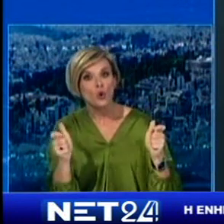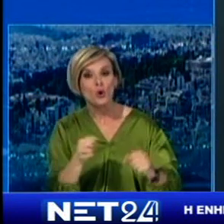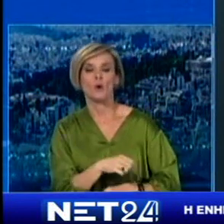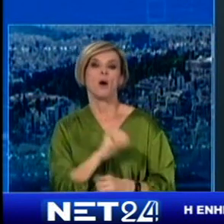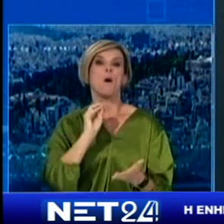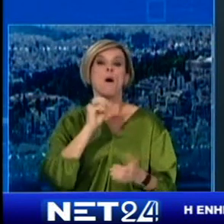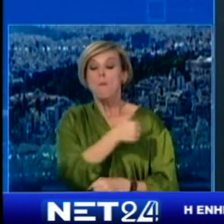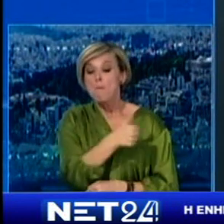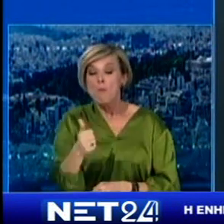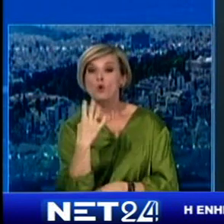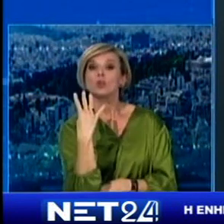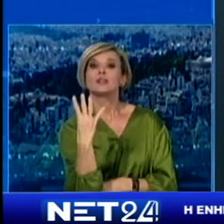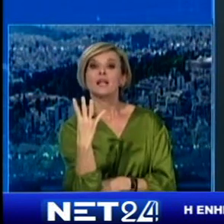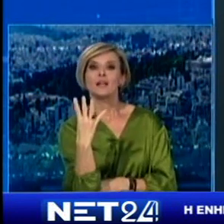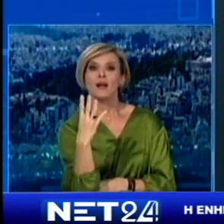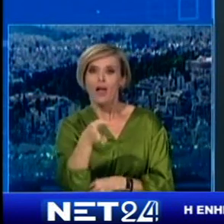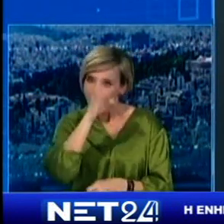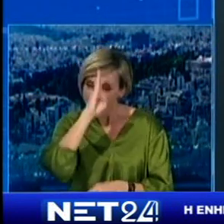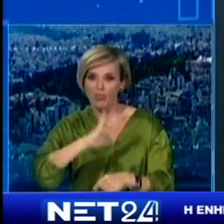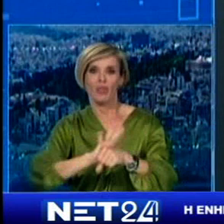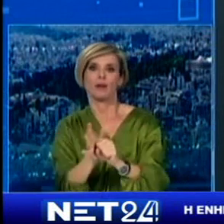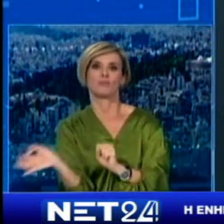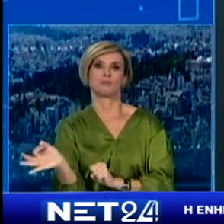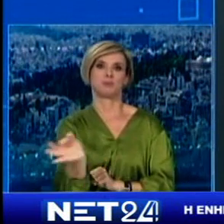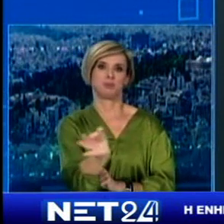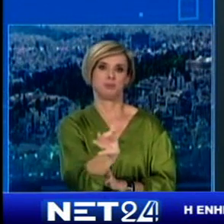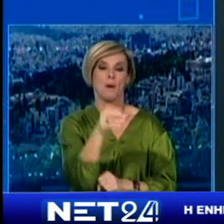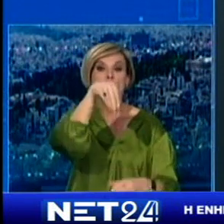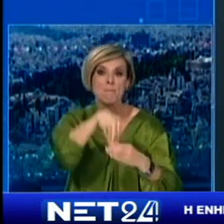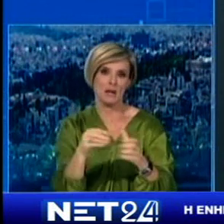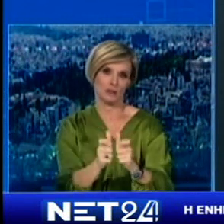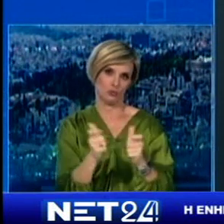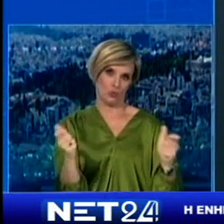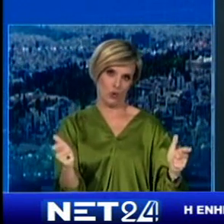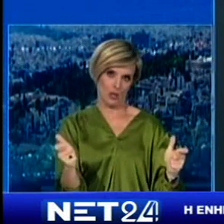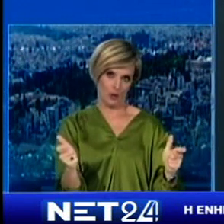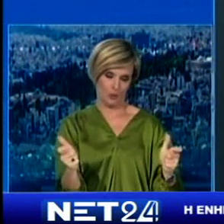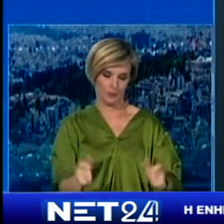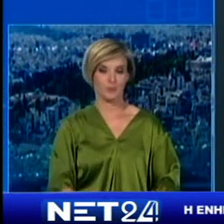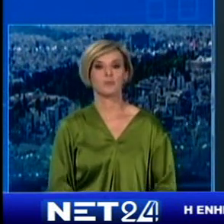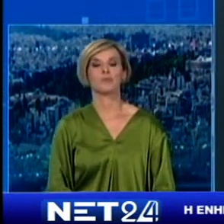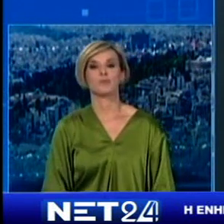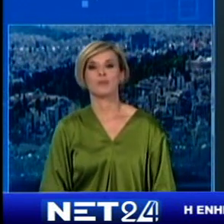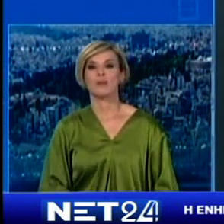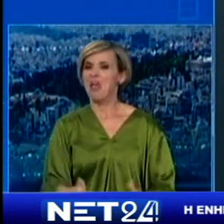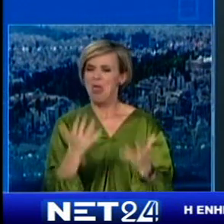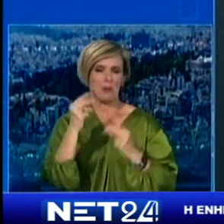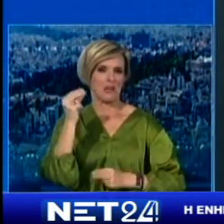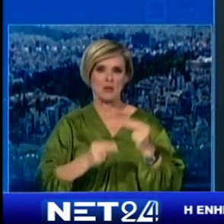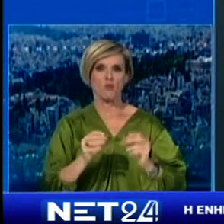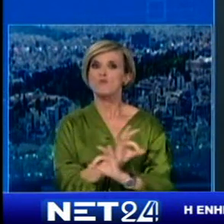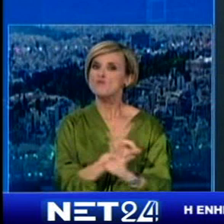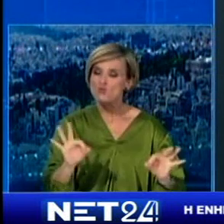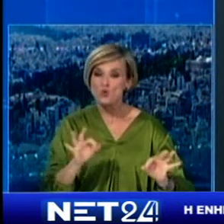ήταν θετικά στα 660 που έγιναν στοχευμένα στις περιοχές αυτές και μέσα στις εκπαιδευτικές μονάδες. Άρα δεν υπήρχε θέμα